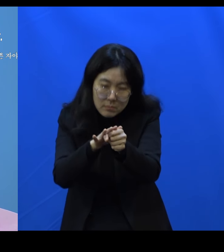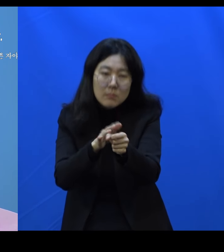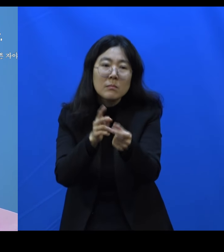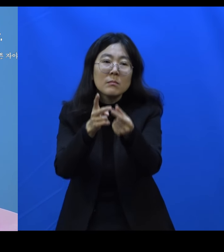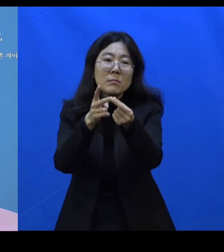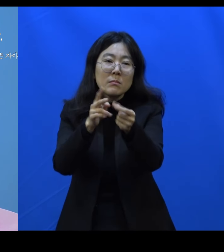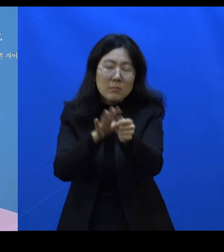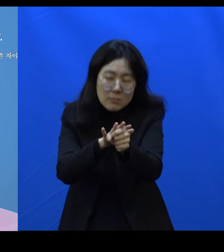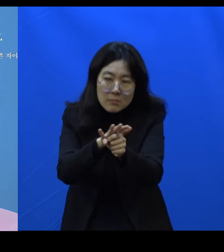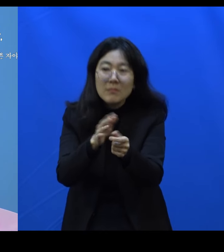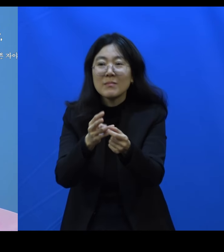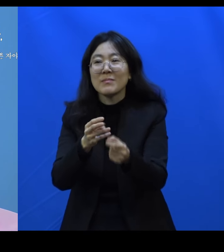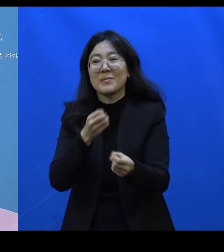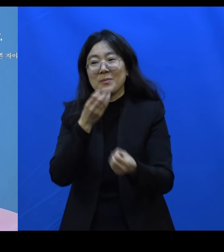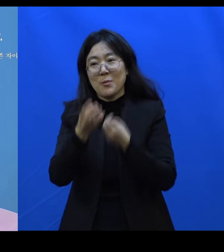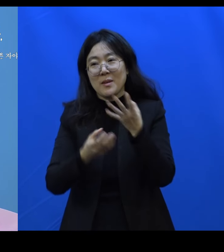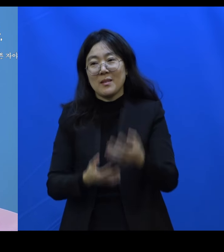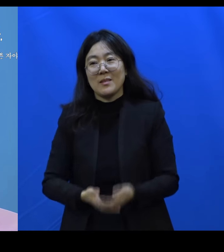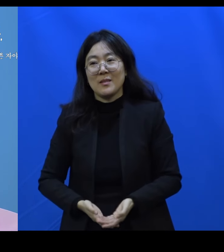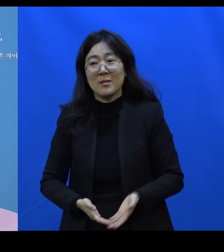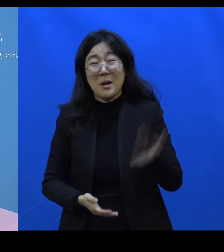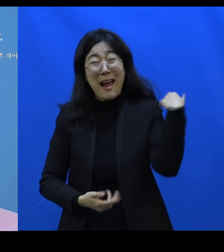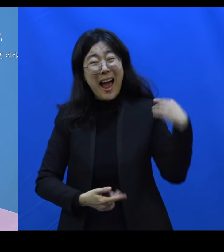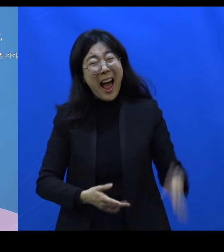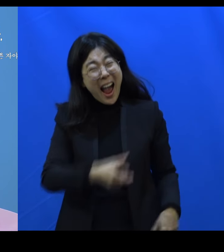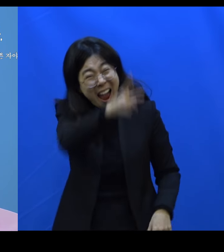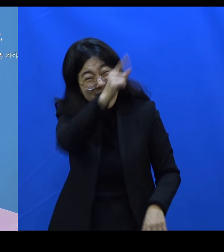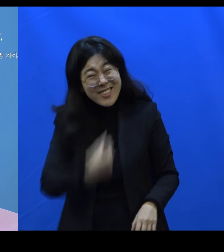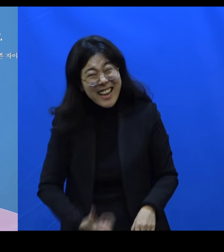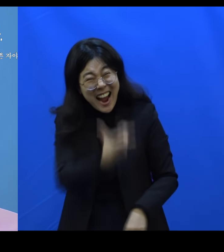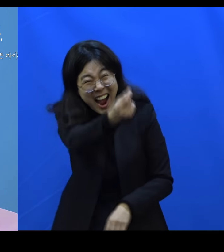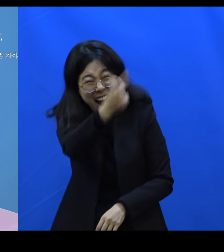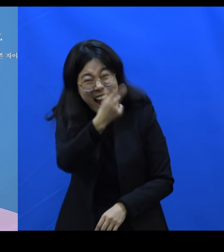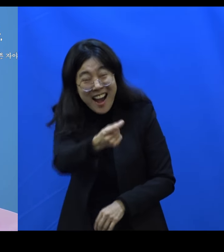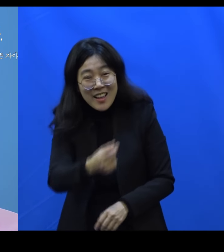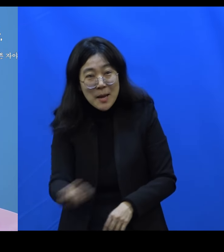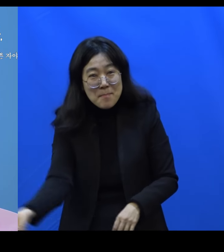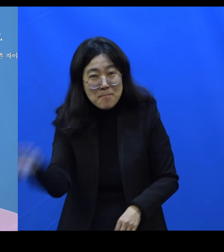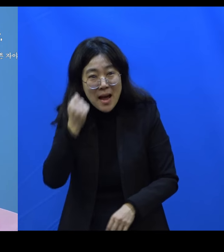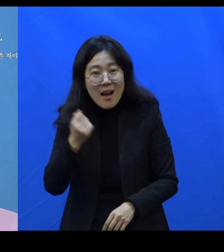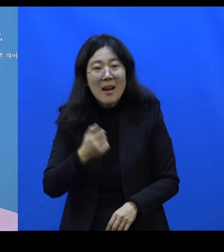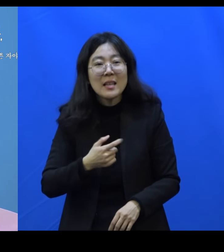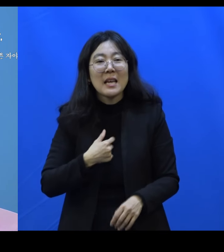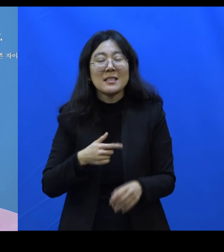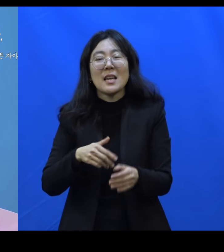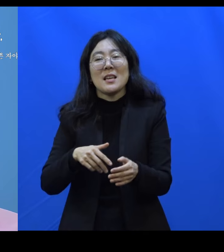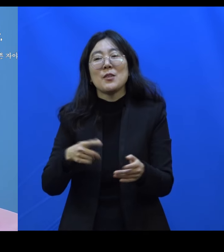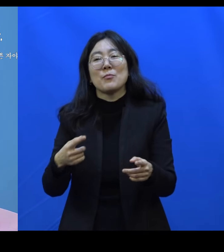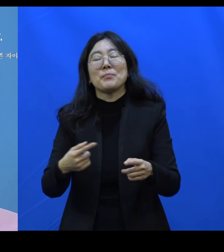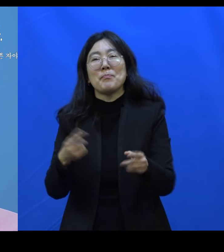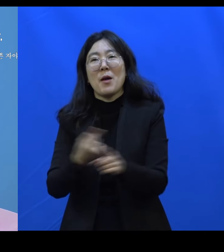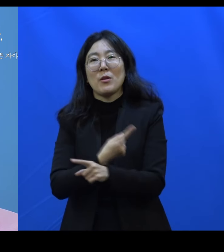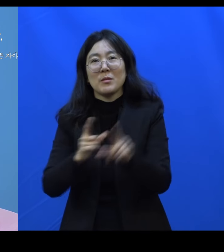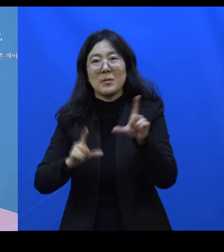야, 여러분 이게 굉장히 중요한 대목이에요. 이제 너만 바라보던 세계에서 나오라는 거예요.